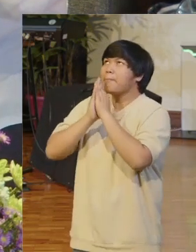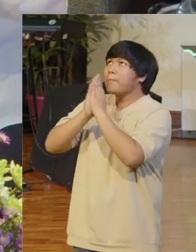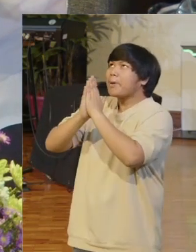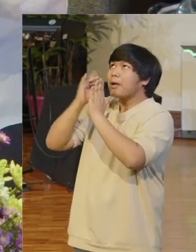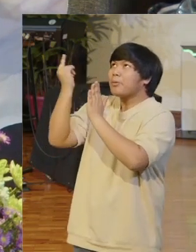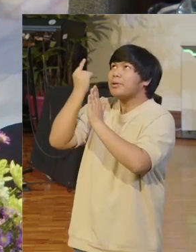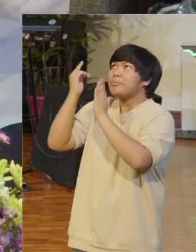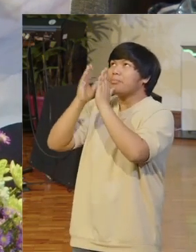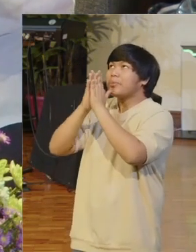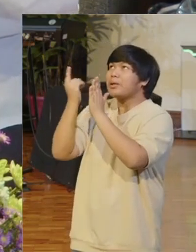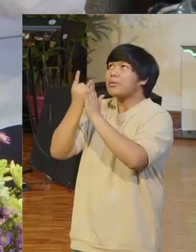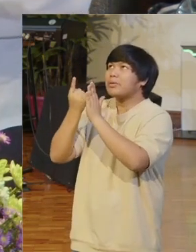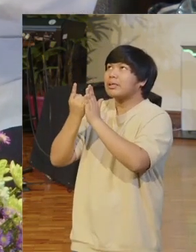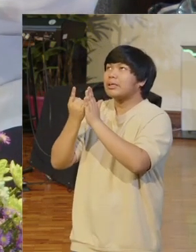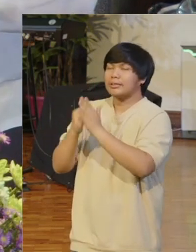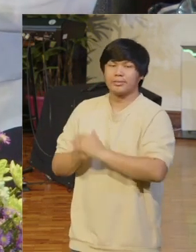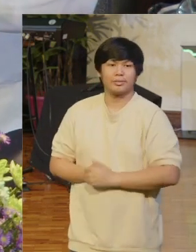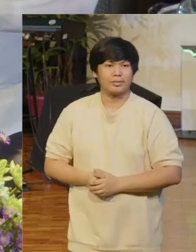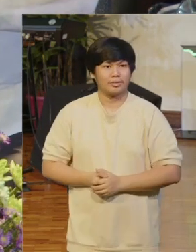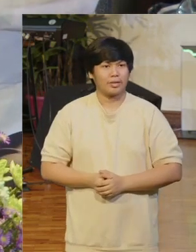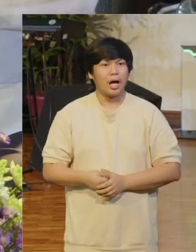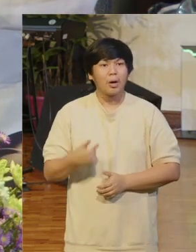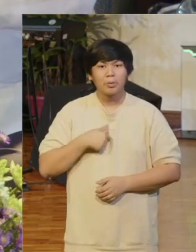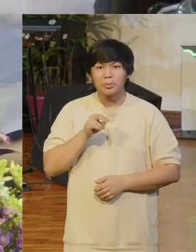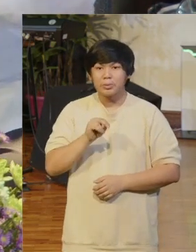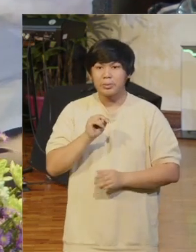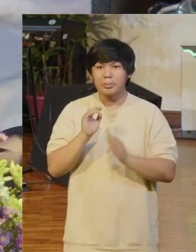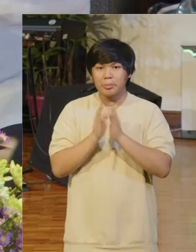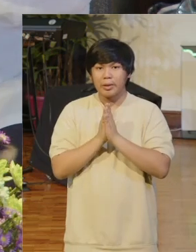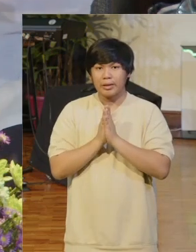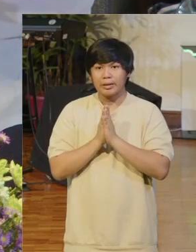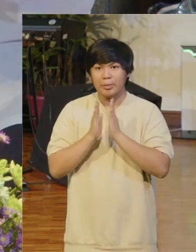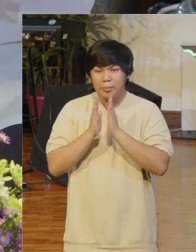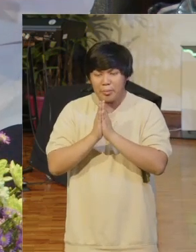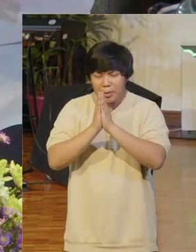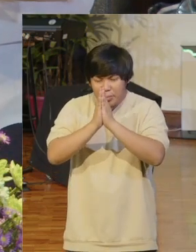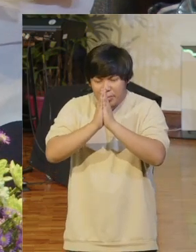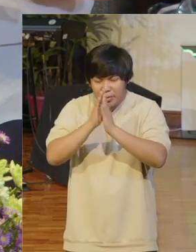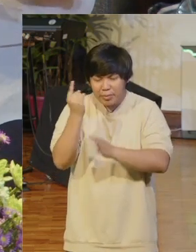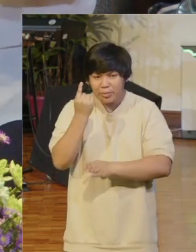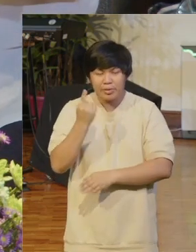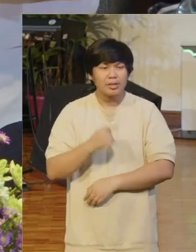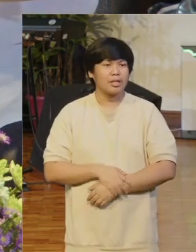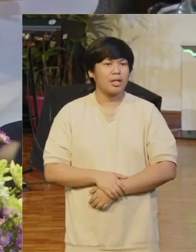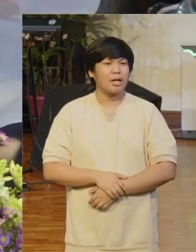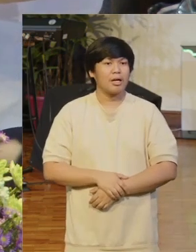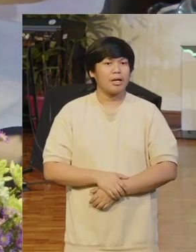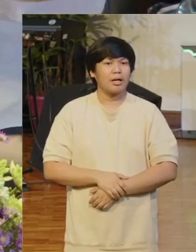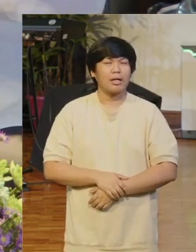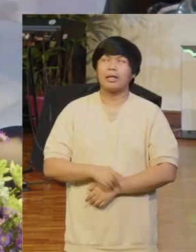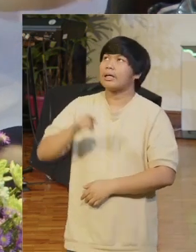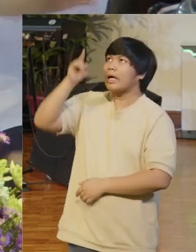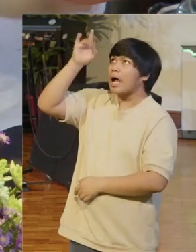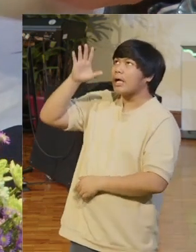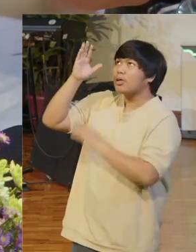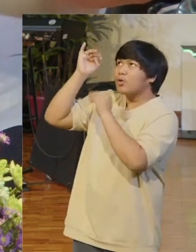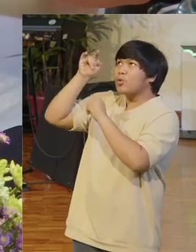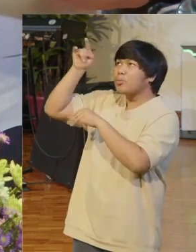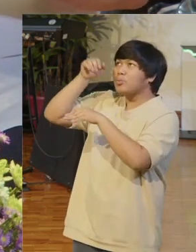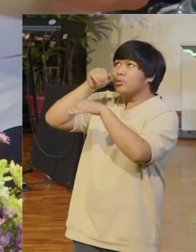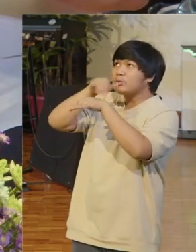eh. No? Magpe-pray lang pala ako eh. O di magpe-pray ako na Panginoon, sana ay marami